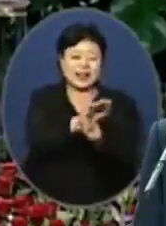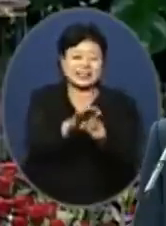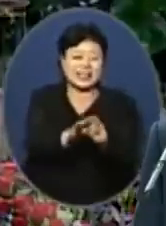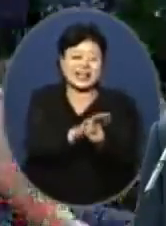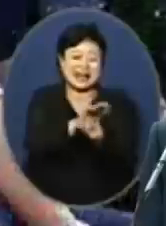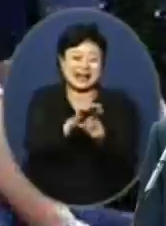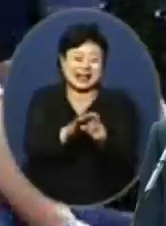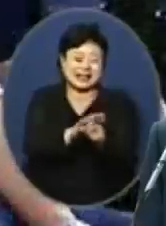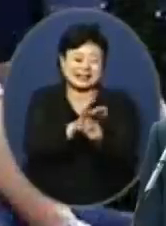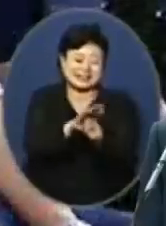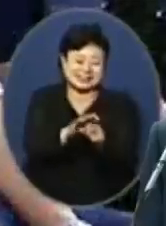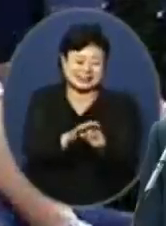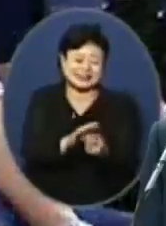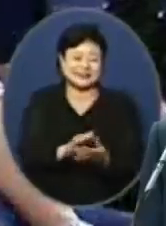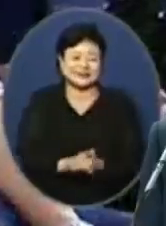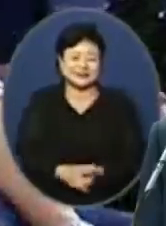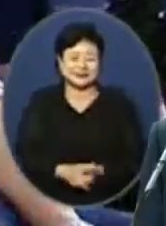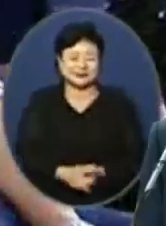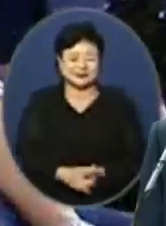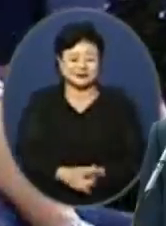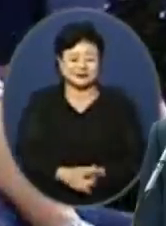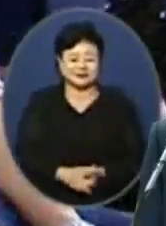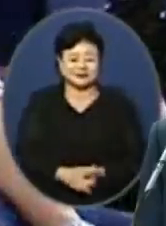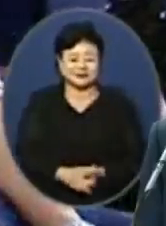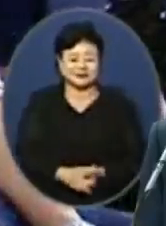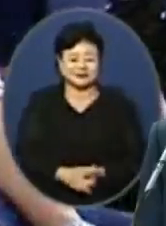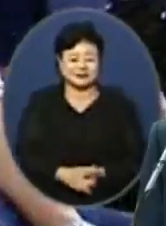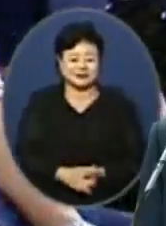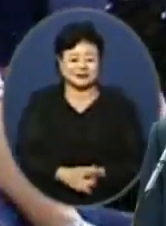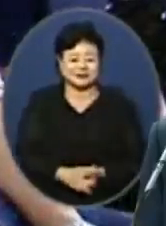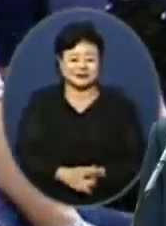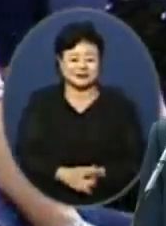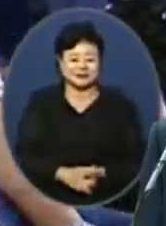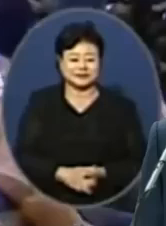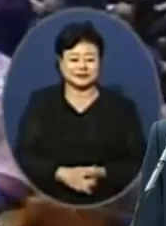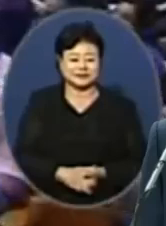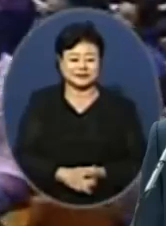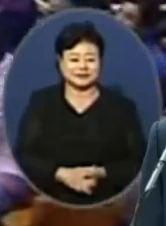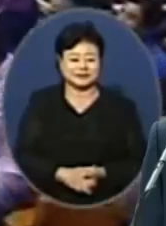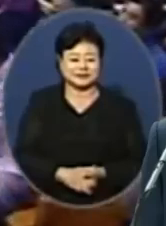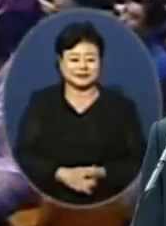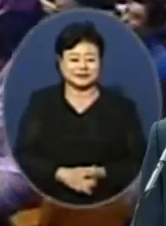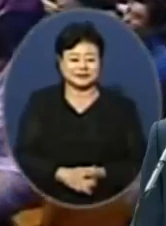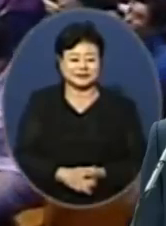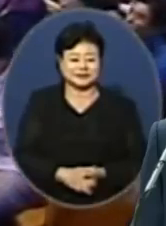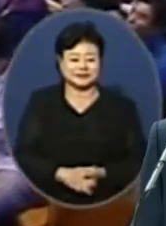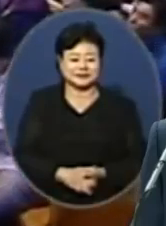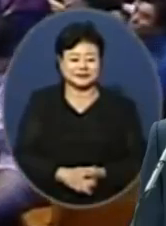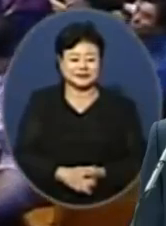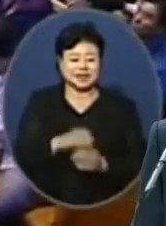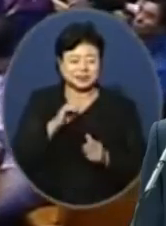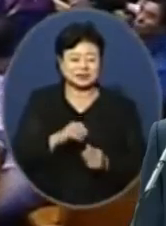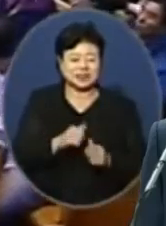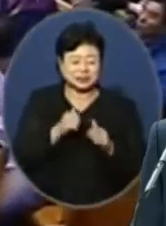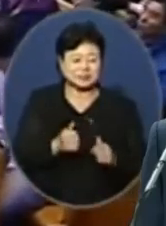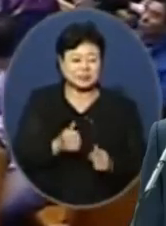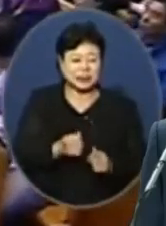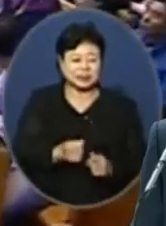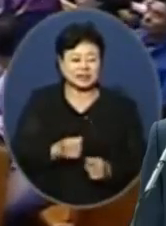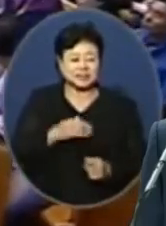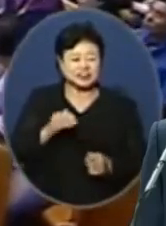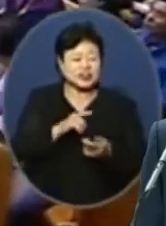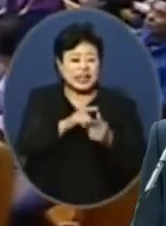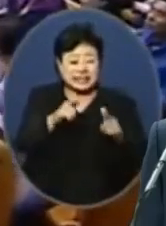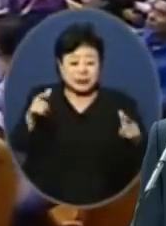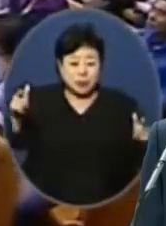용서와 사랑이다. 정죄와 심판이 교회의 정의가